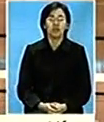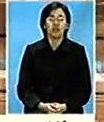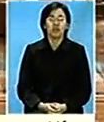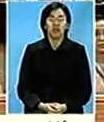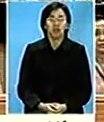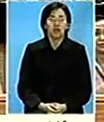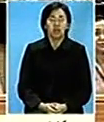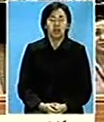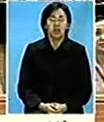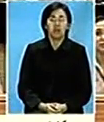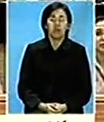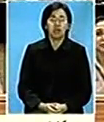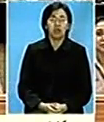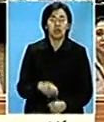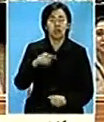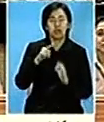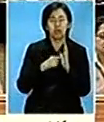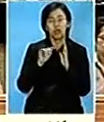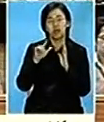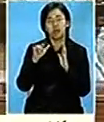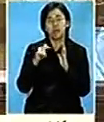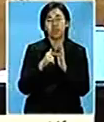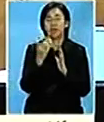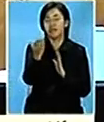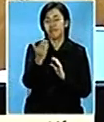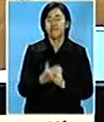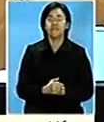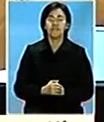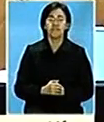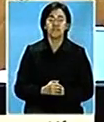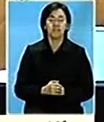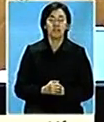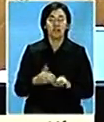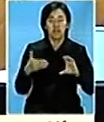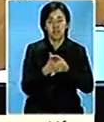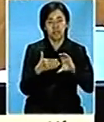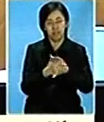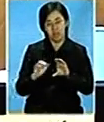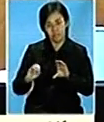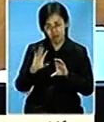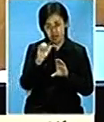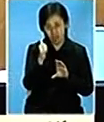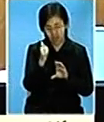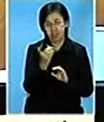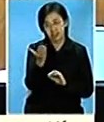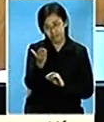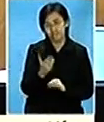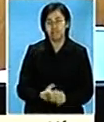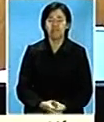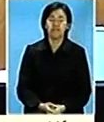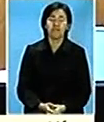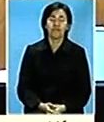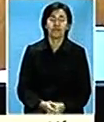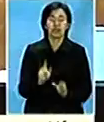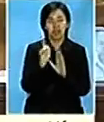ครับลำดับต่อไปครับท่านปัญญาเบญจสิริวรรณนะครับอนุญาตให้ท่านใช้ PowerPoint นะครับเชิญครับ